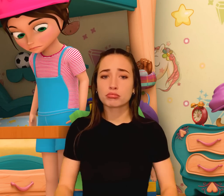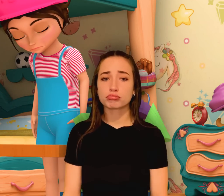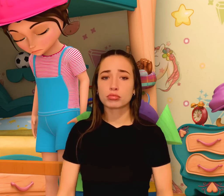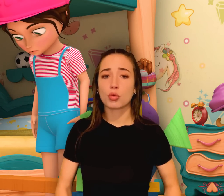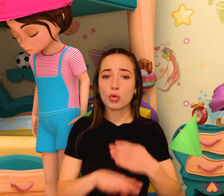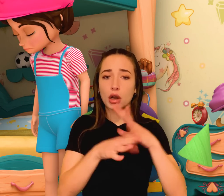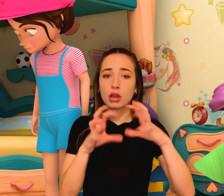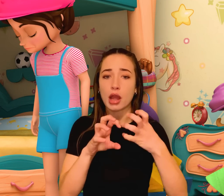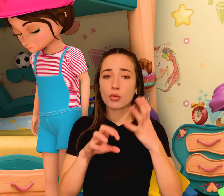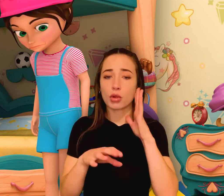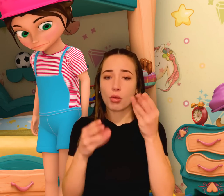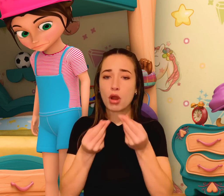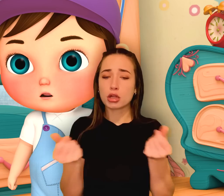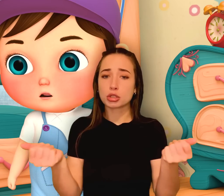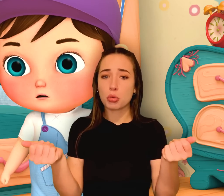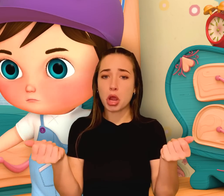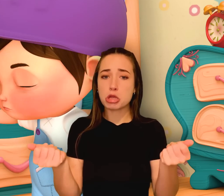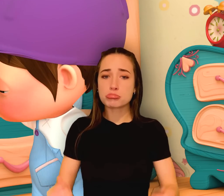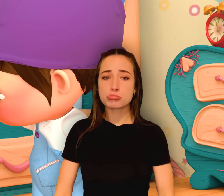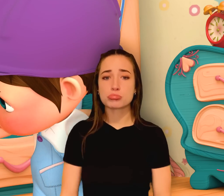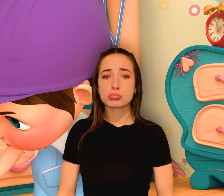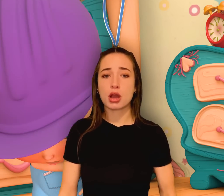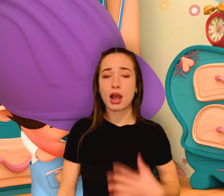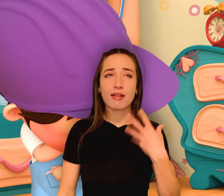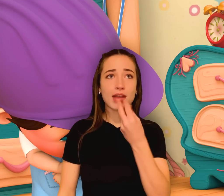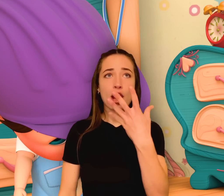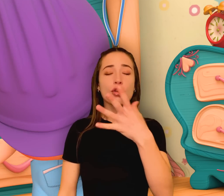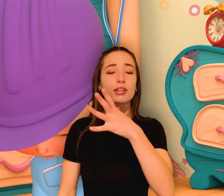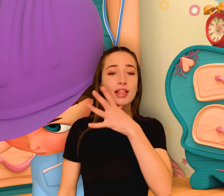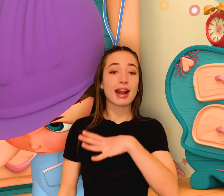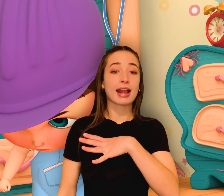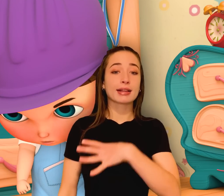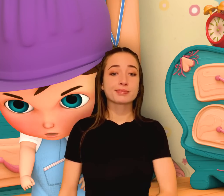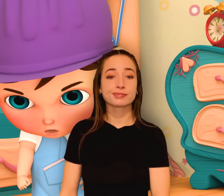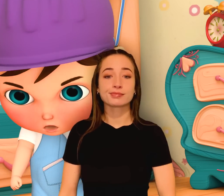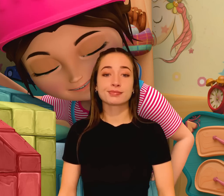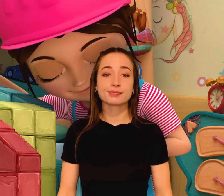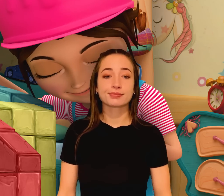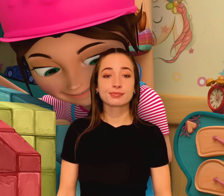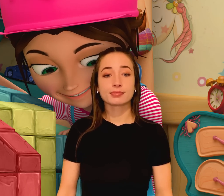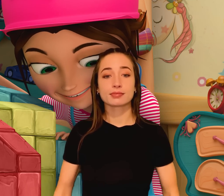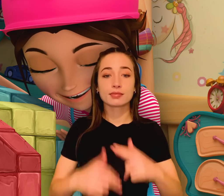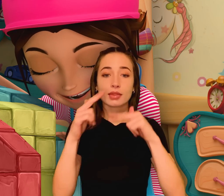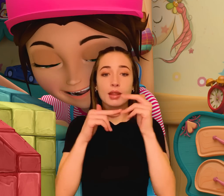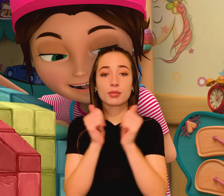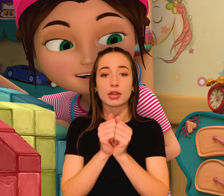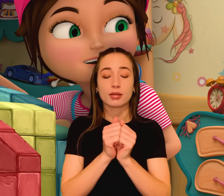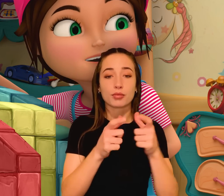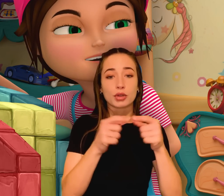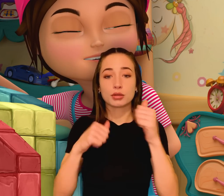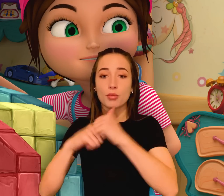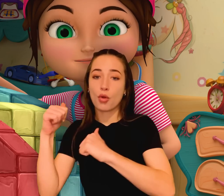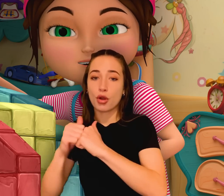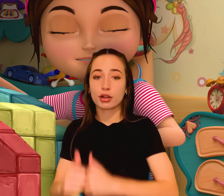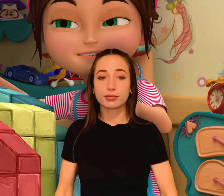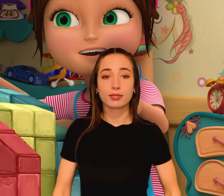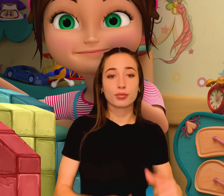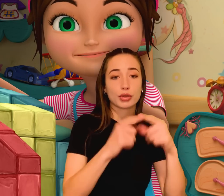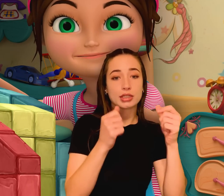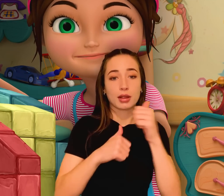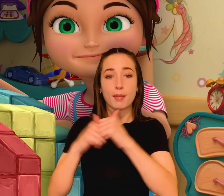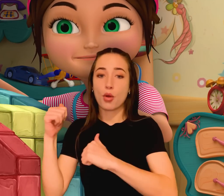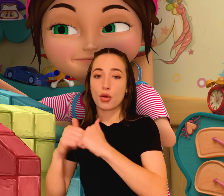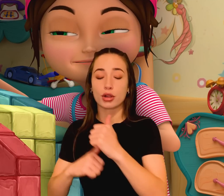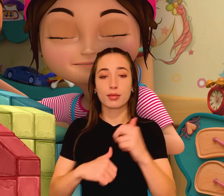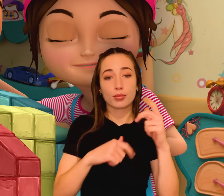。木材は流される。さあどうしましょう。ロープ石でかけろ、